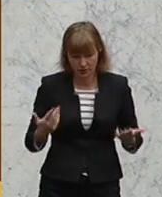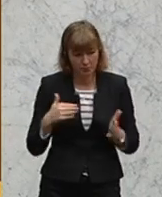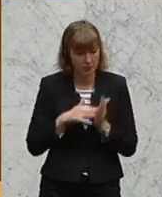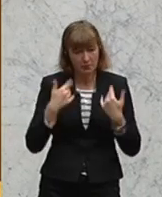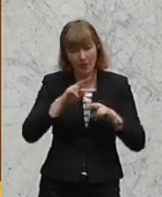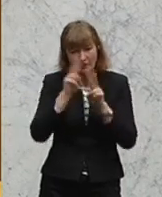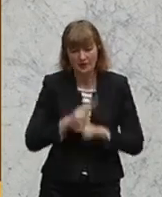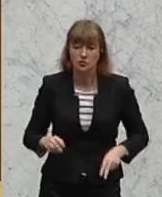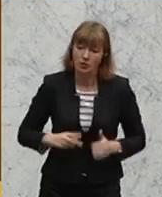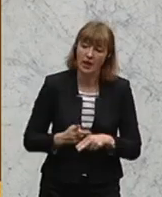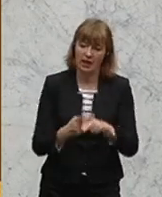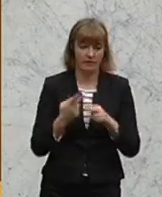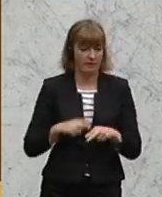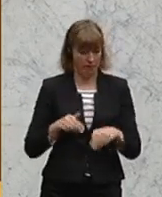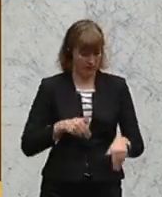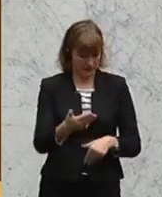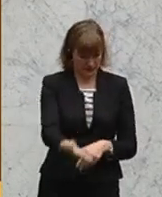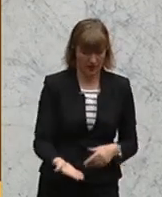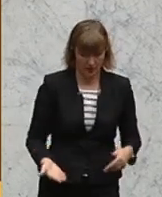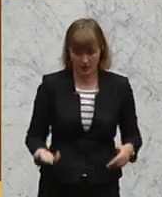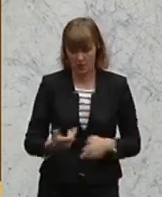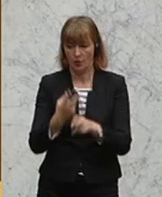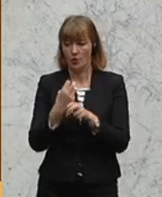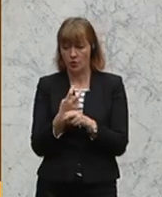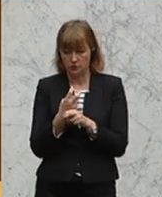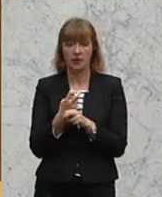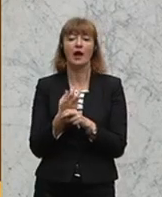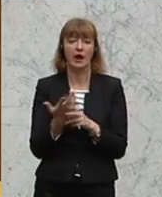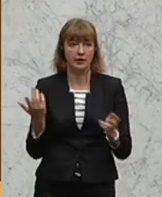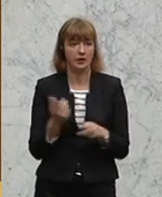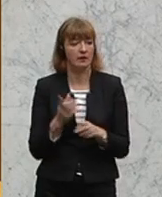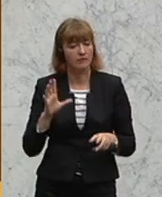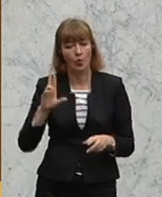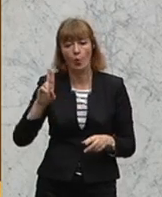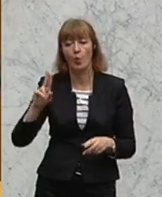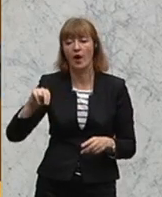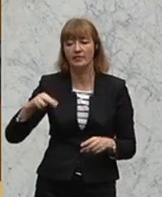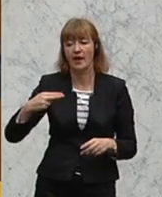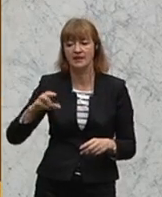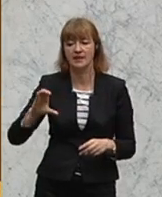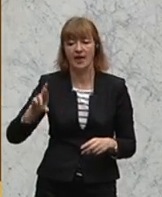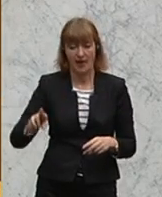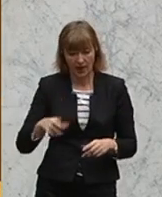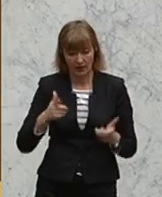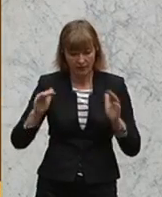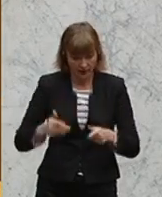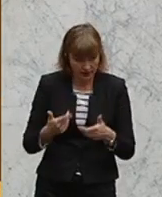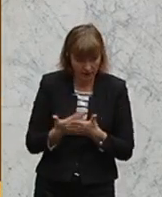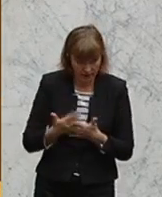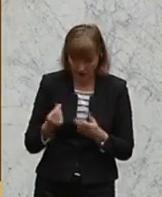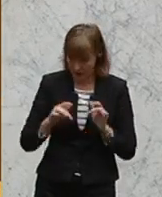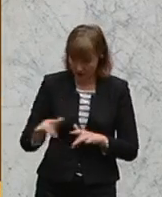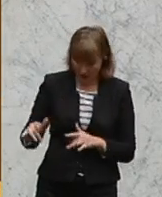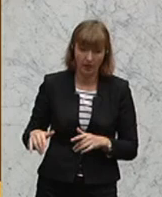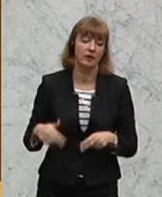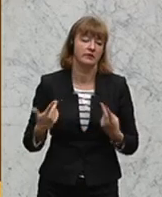mehr internationale Hilfe. Wenn, Herr Minister, Österreich für das UNHCR weniger Geld zur